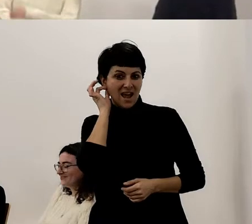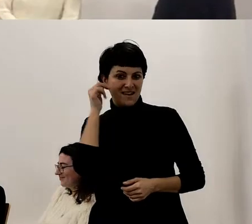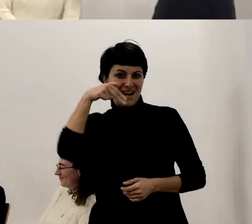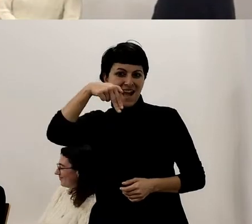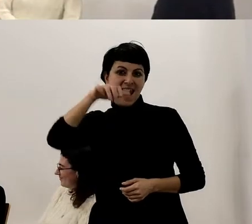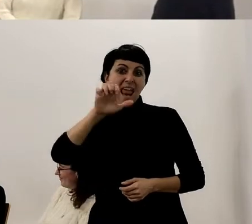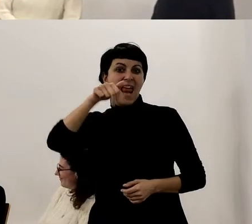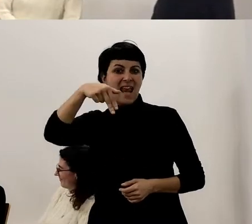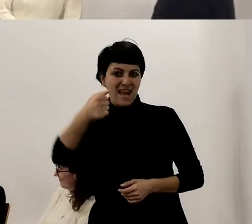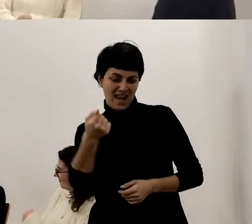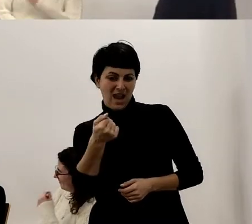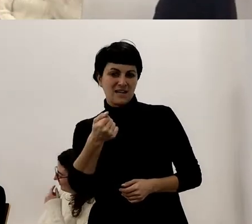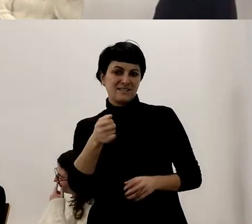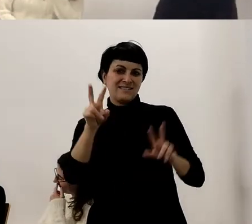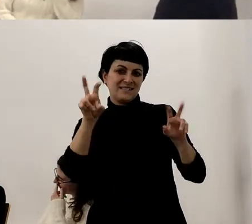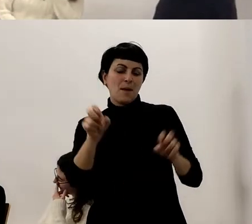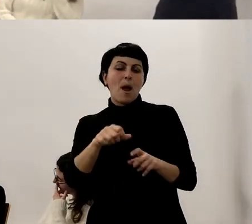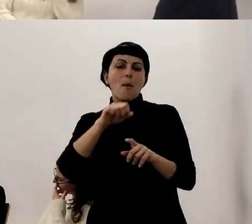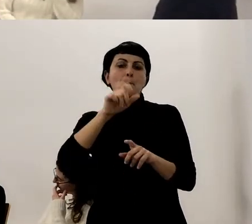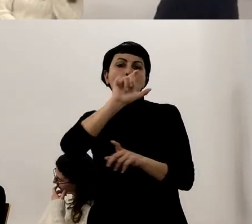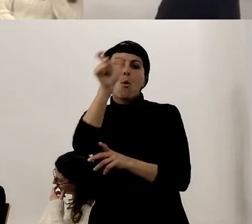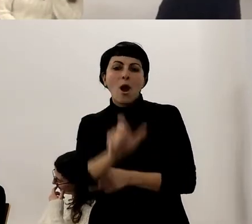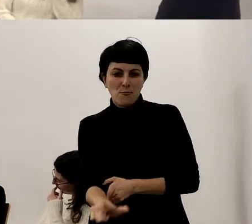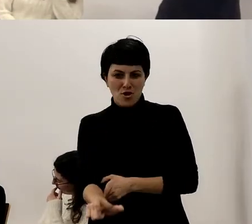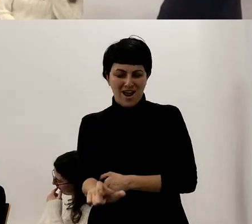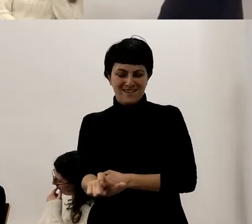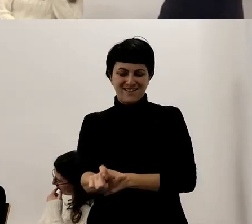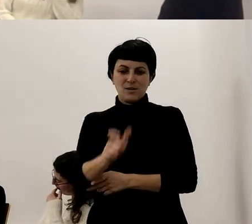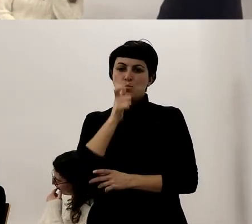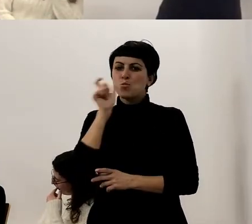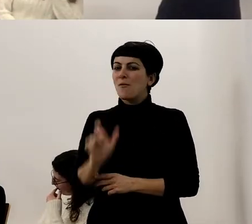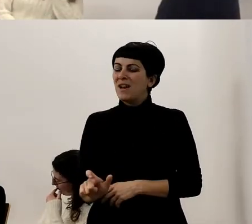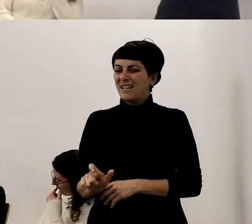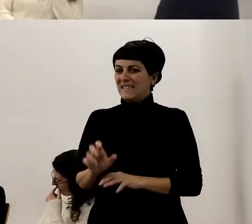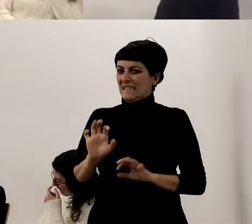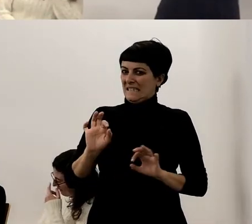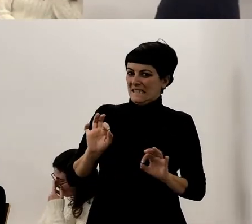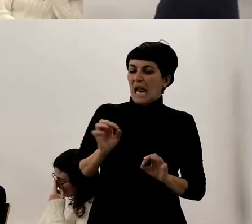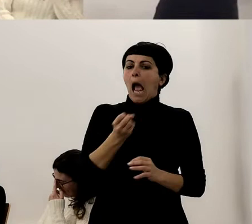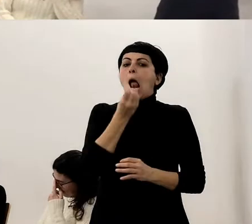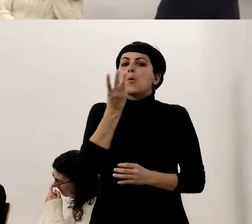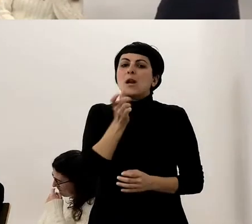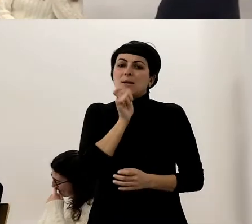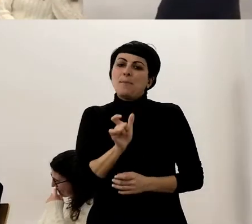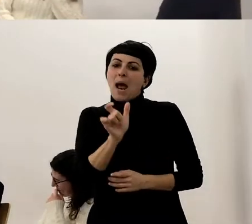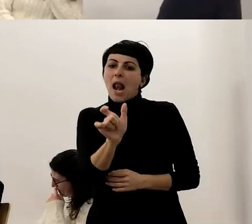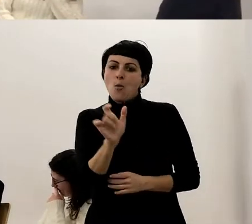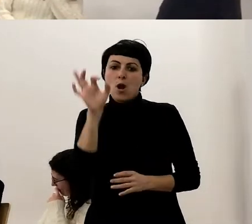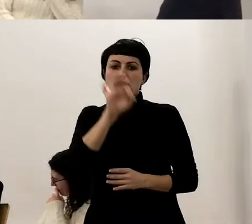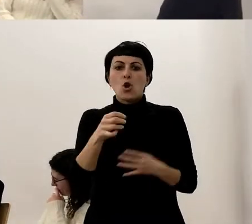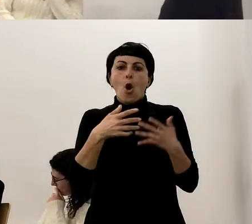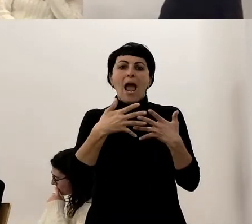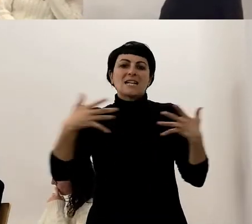que tenim és que el nostre vocabulari ja inclou paraules o expressions